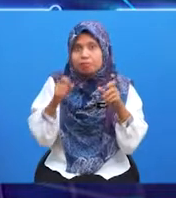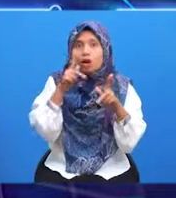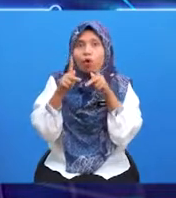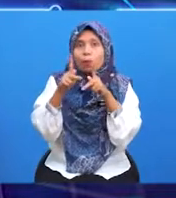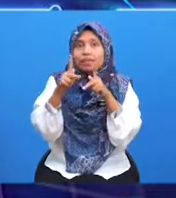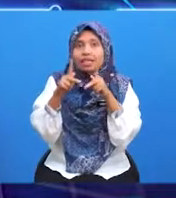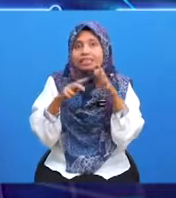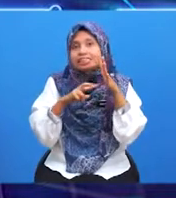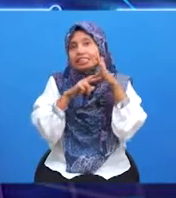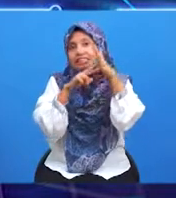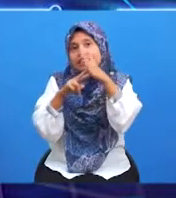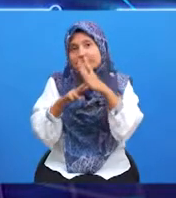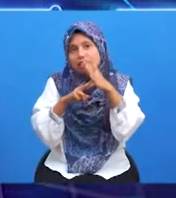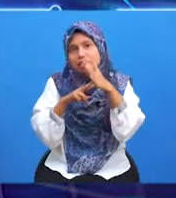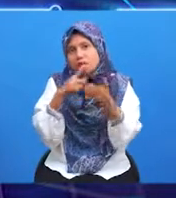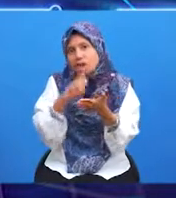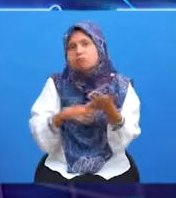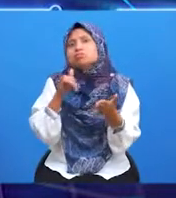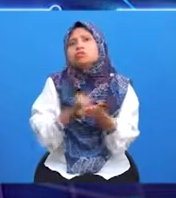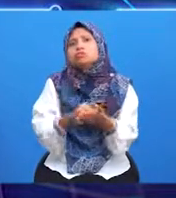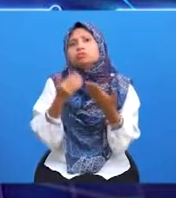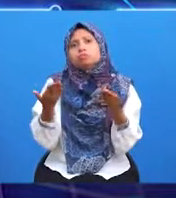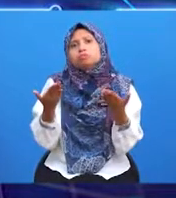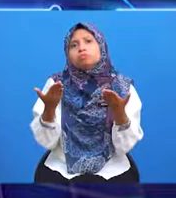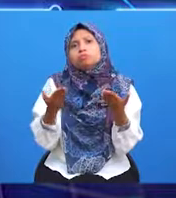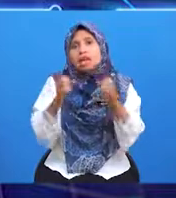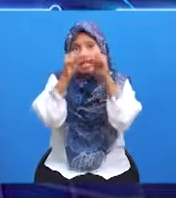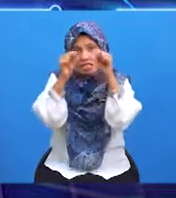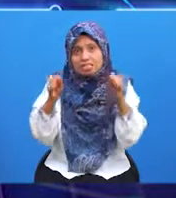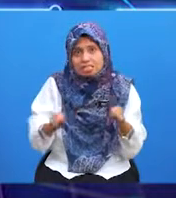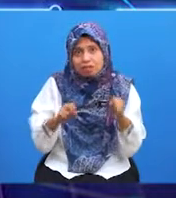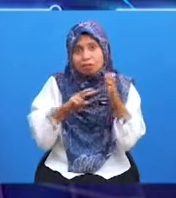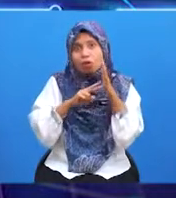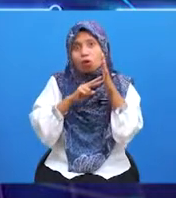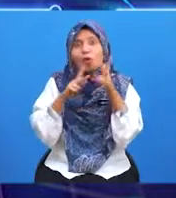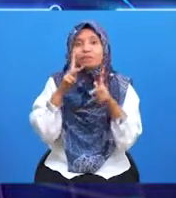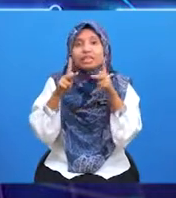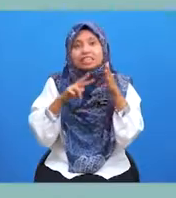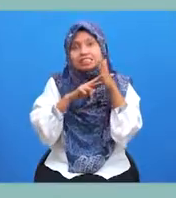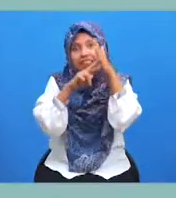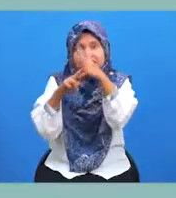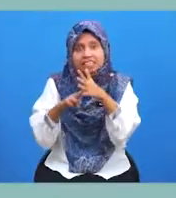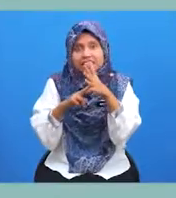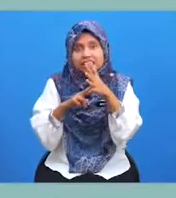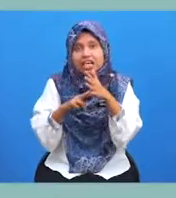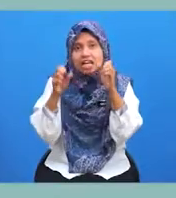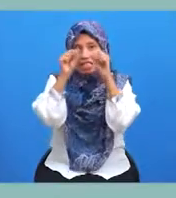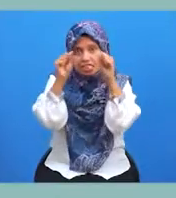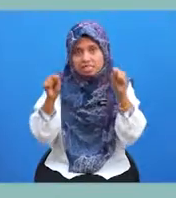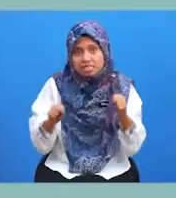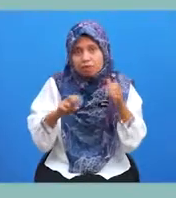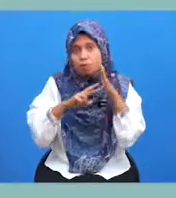komunikasi satelit. Apakah itu sistem komunikasi satelit, murid-murid? Sistem